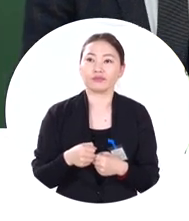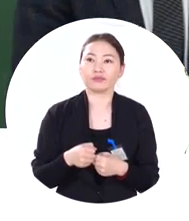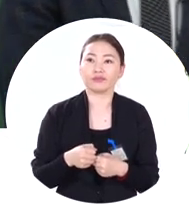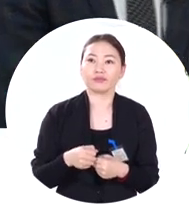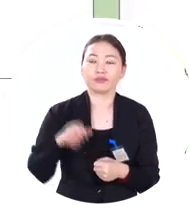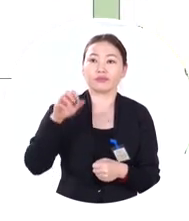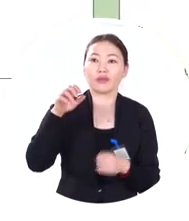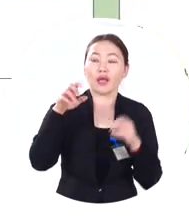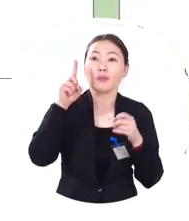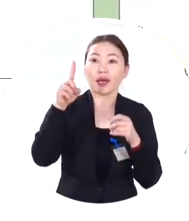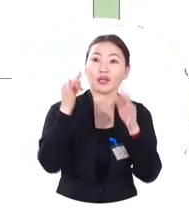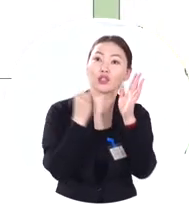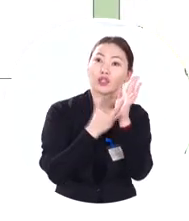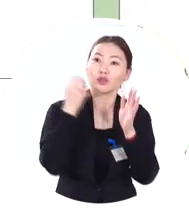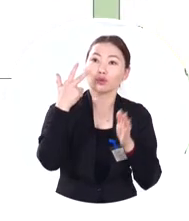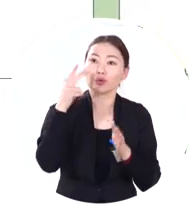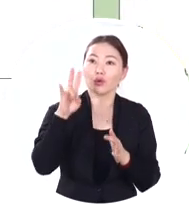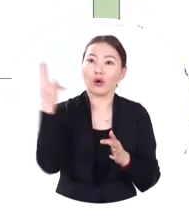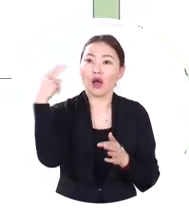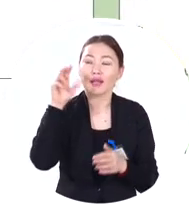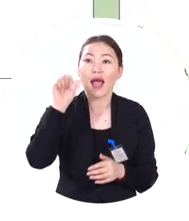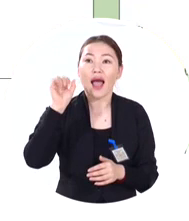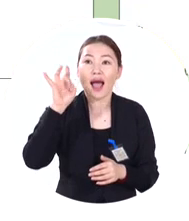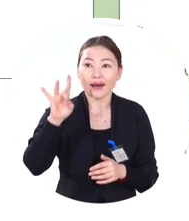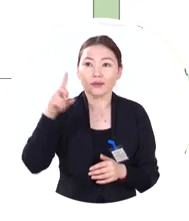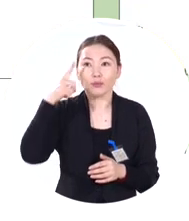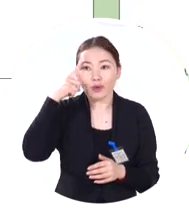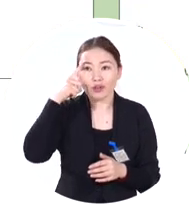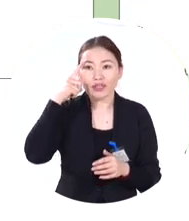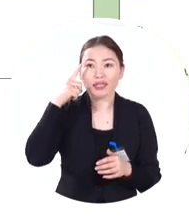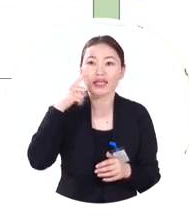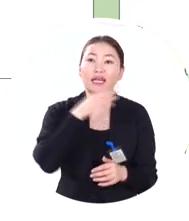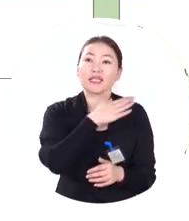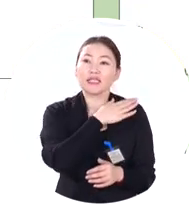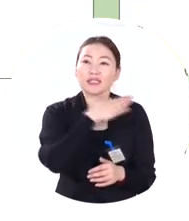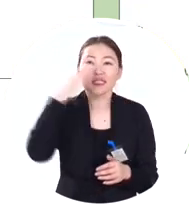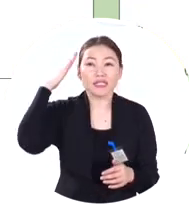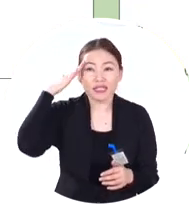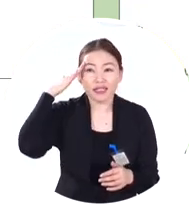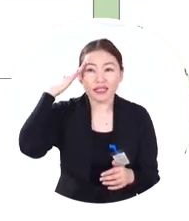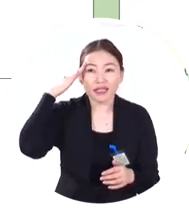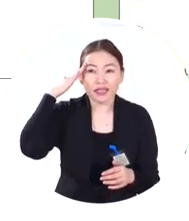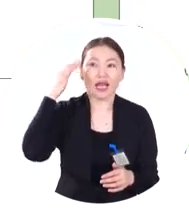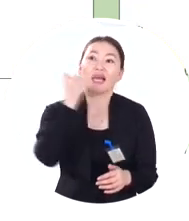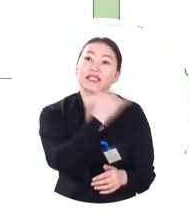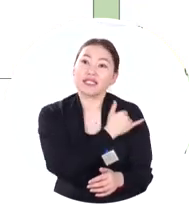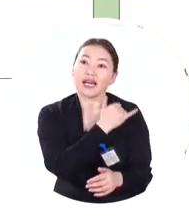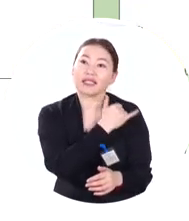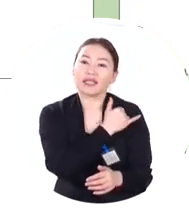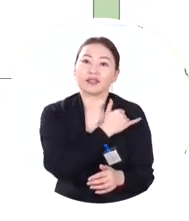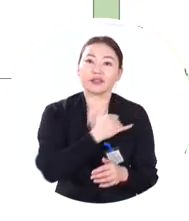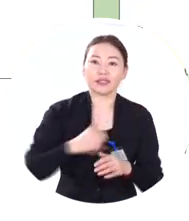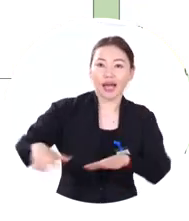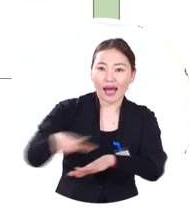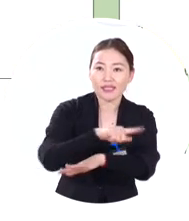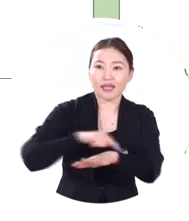байна. За үүнтэй холбогдуулаад дараах бичлэгийг үздцгээе. Асуултныхаа хариултыг олохын тулд бичлэгийг анхааралтай